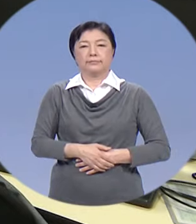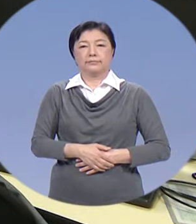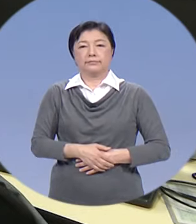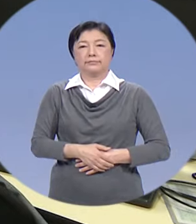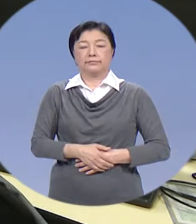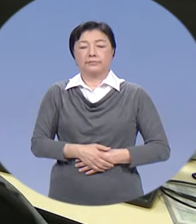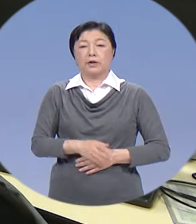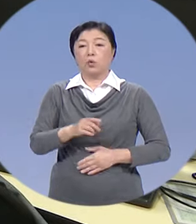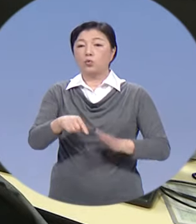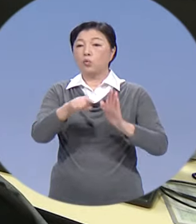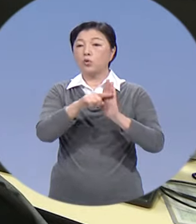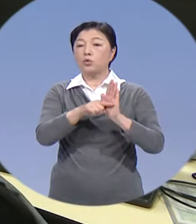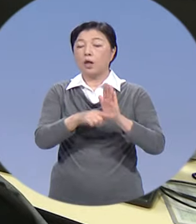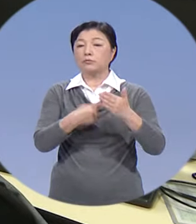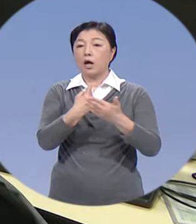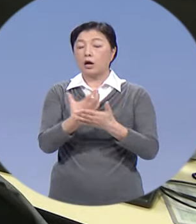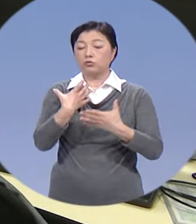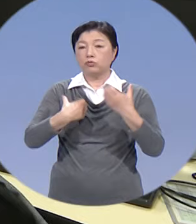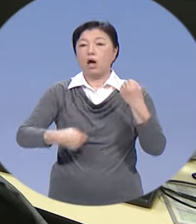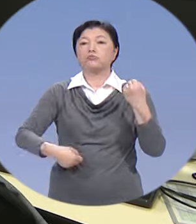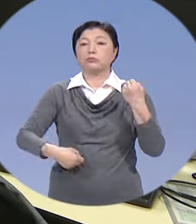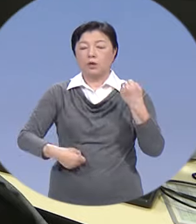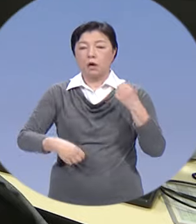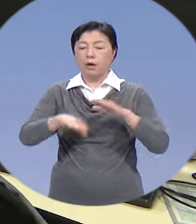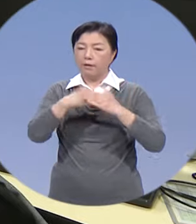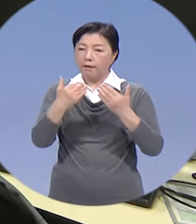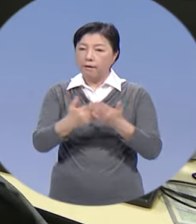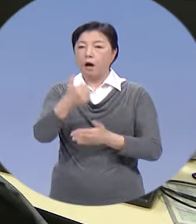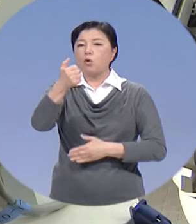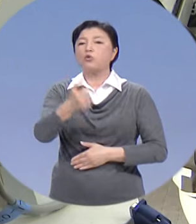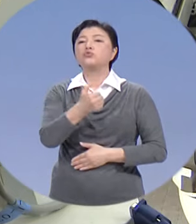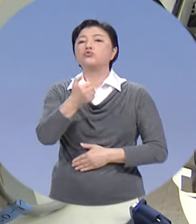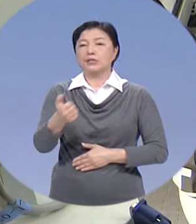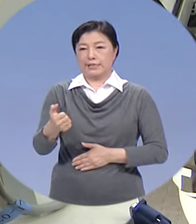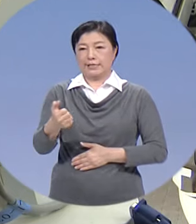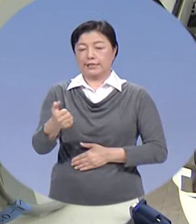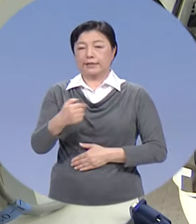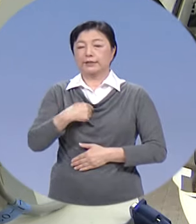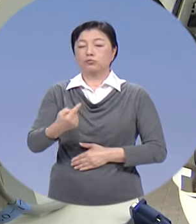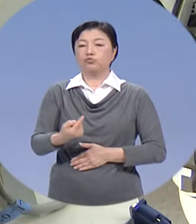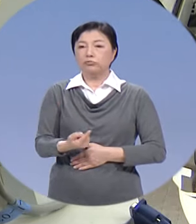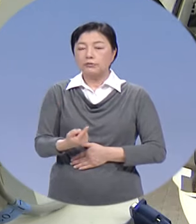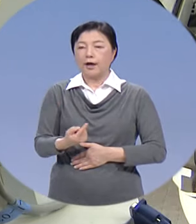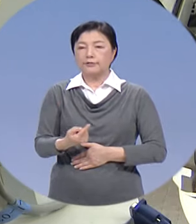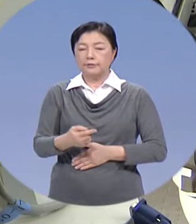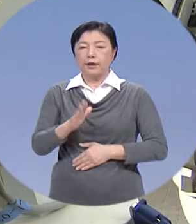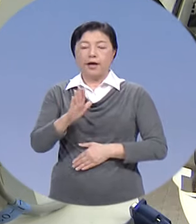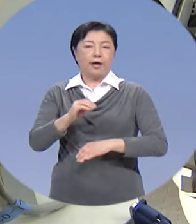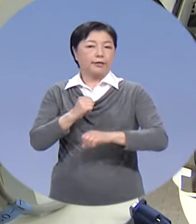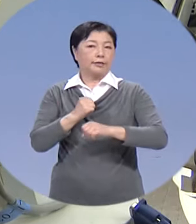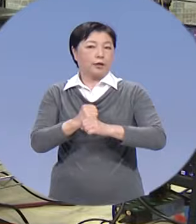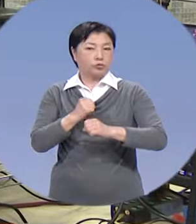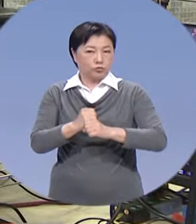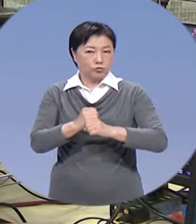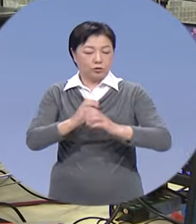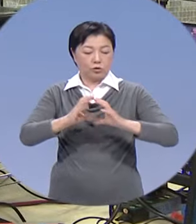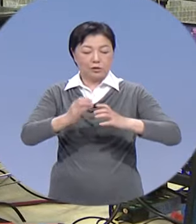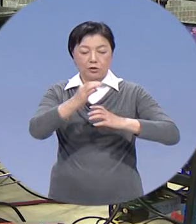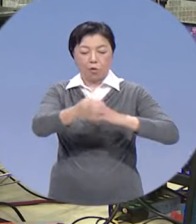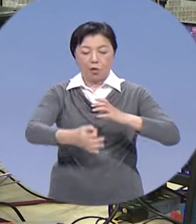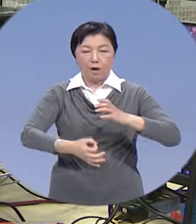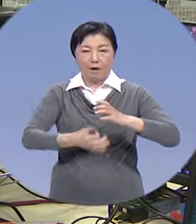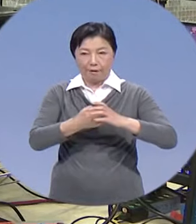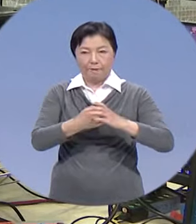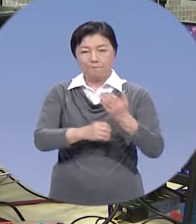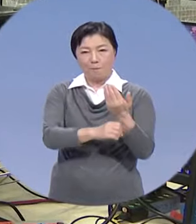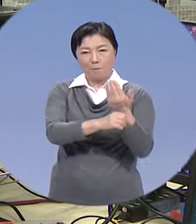このプログラムに参加する学生はおよそ50人。自分たちの手で作った人工衛星を宇宙に飛び立た